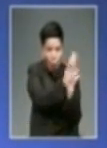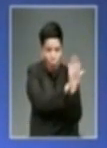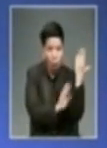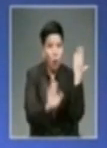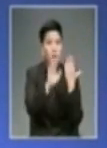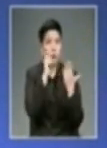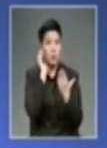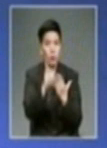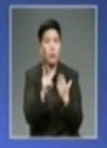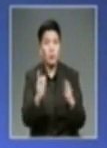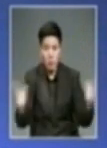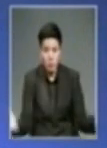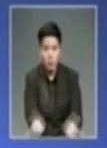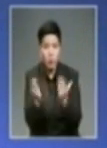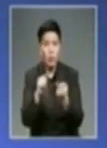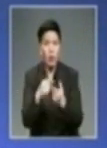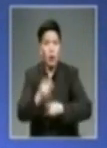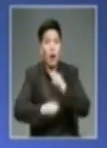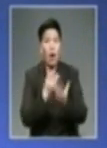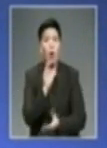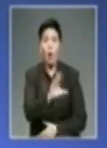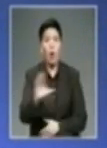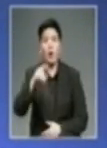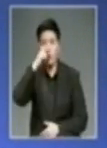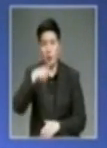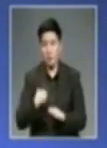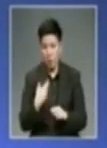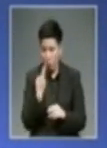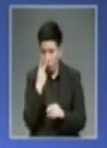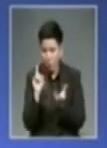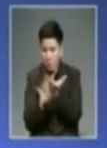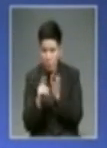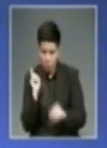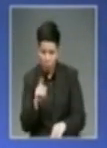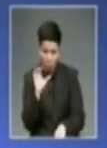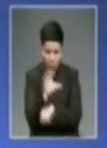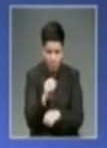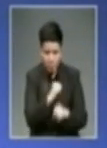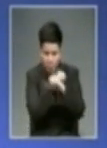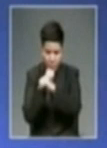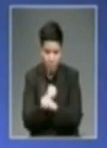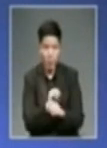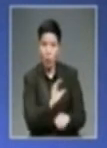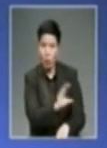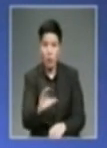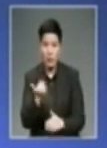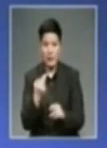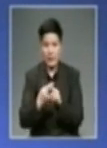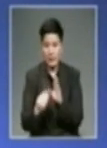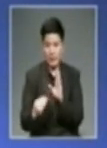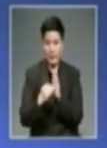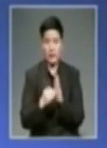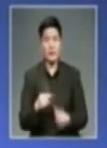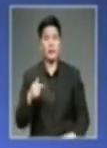าผลักดันส่งเสริมสินค้า GI ของไทยให้รับการคุ้มครองในต่างประเทศอย่างต่อเนื่องโดยอยู่ระหว่างการขอจดทะเบียน GI